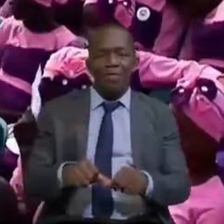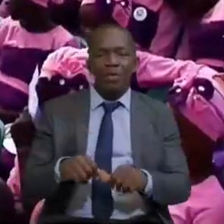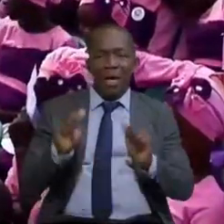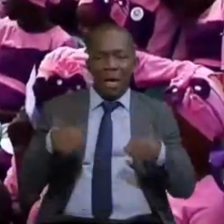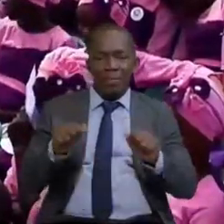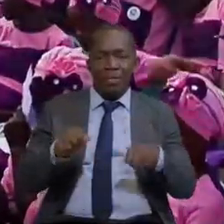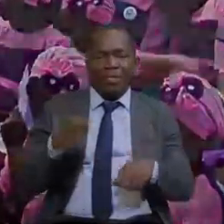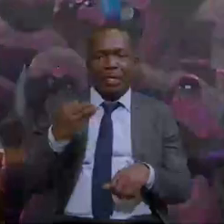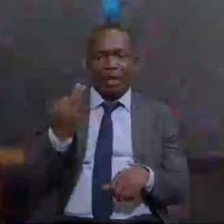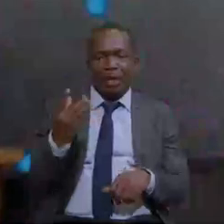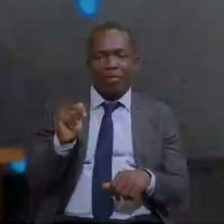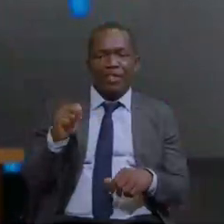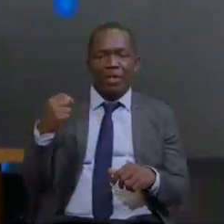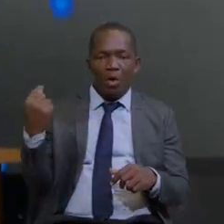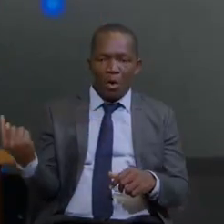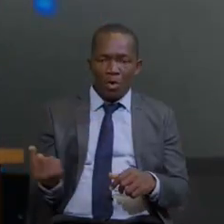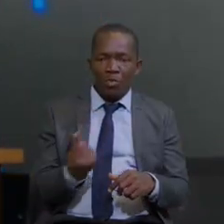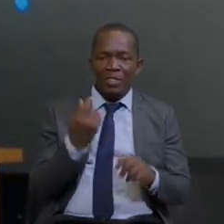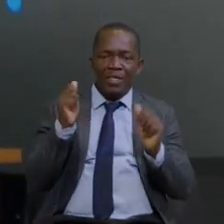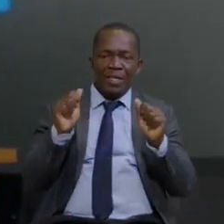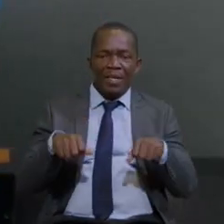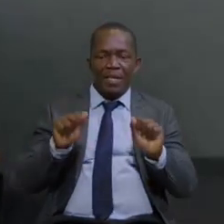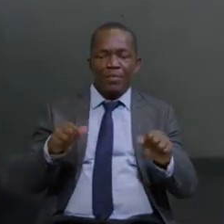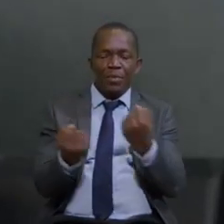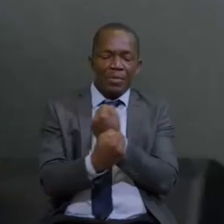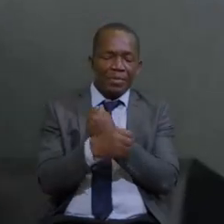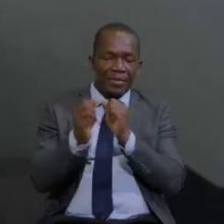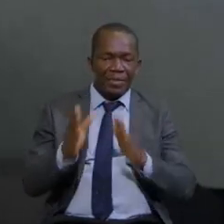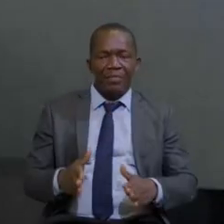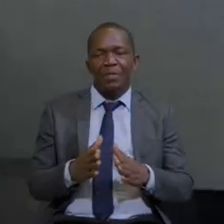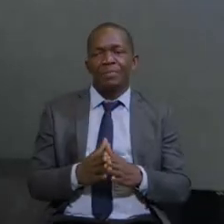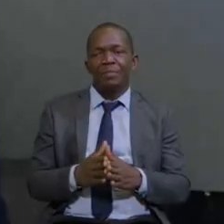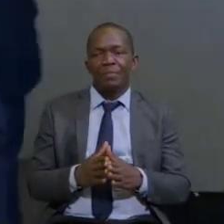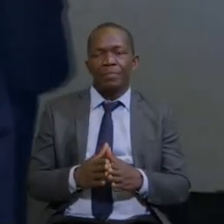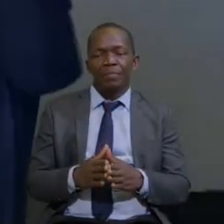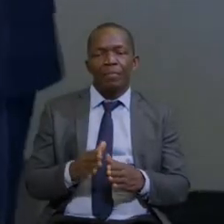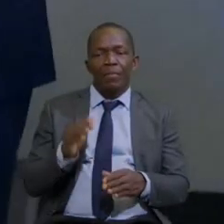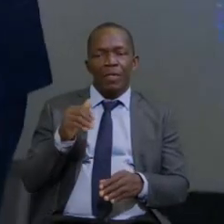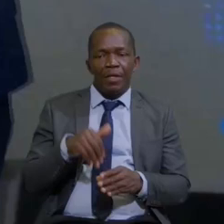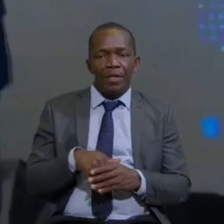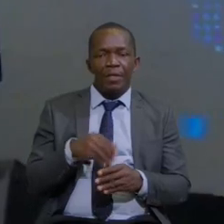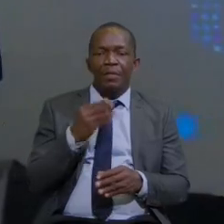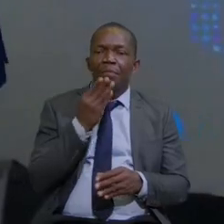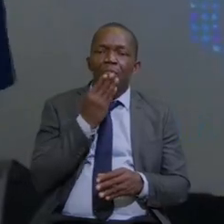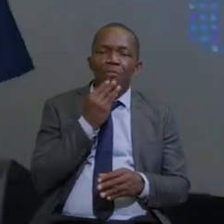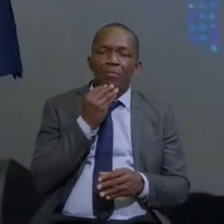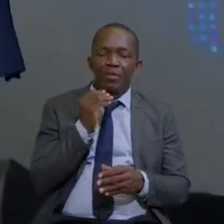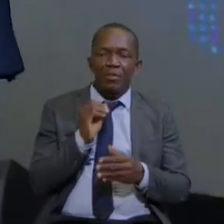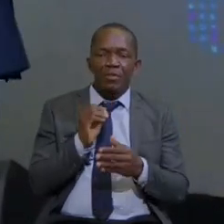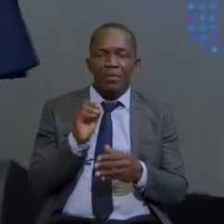Sauveur, toujours capable. En Hébreux chapitre 7,